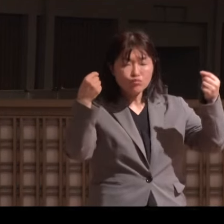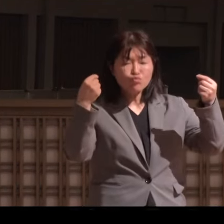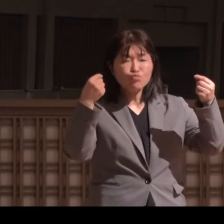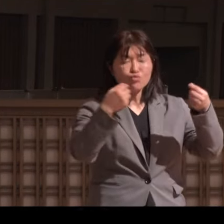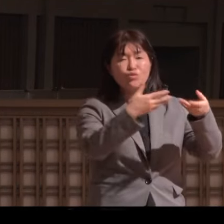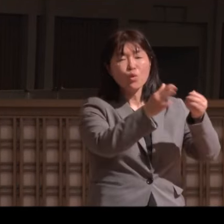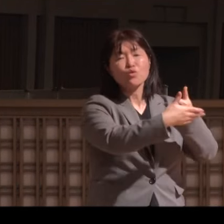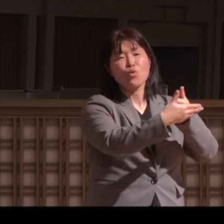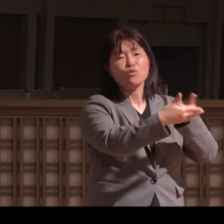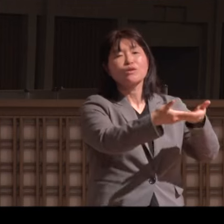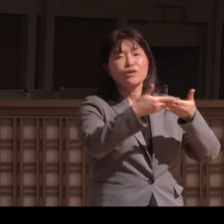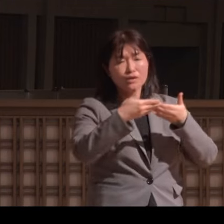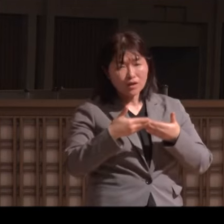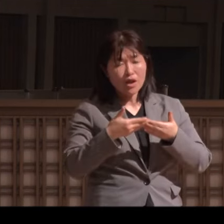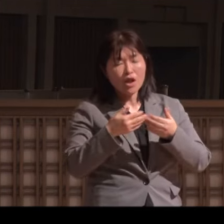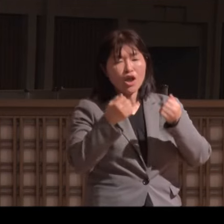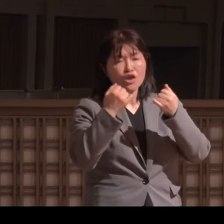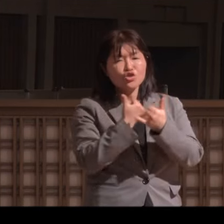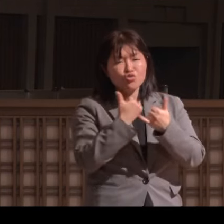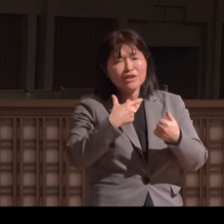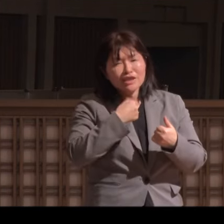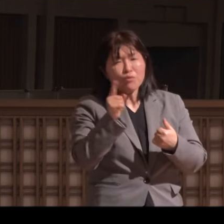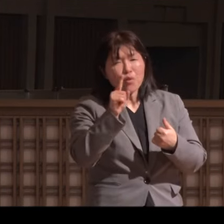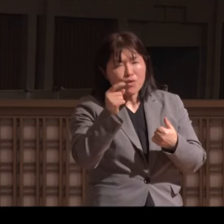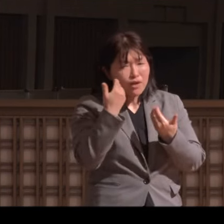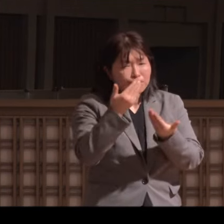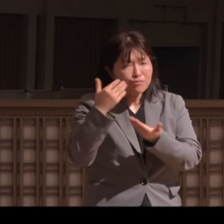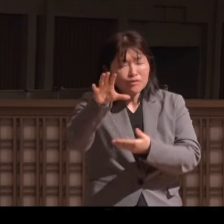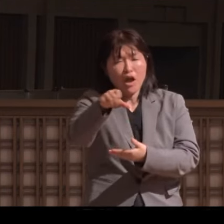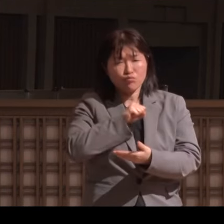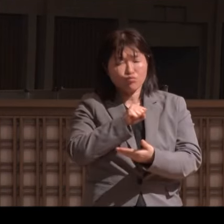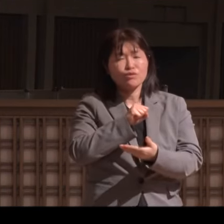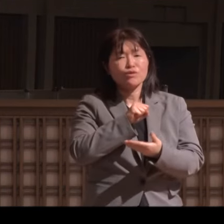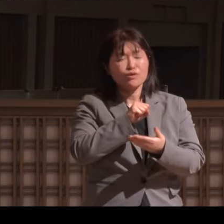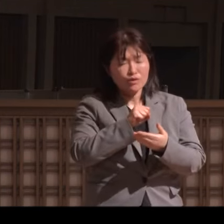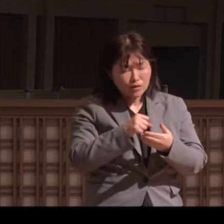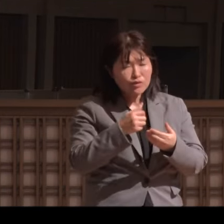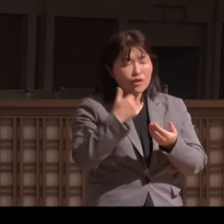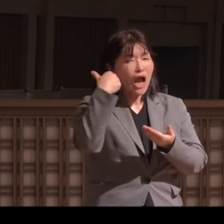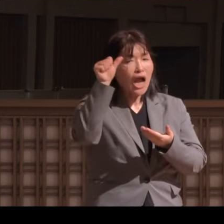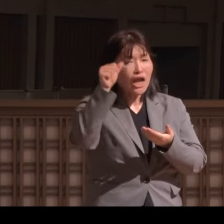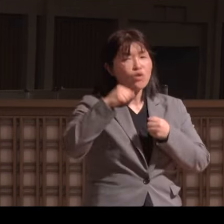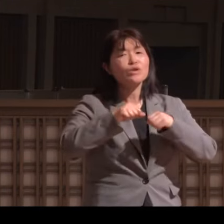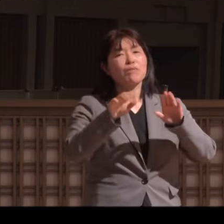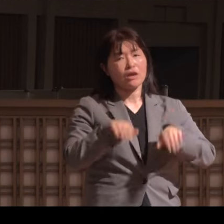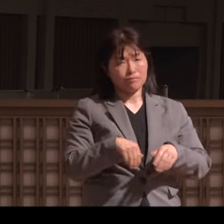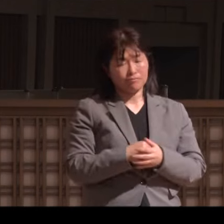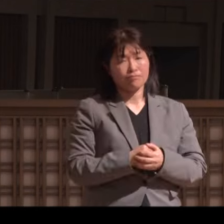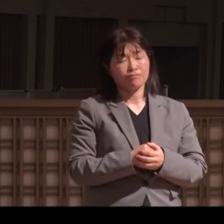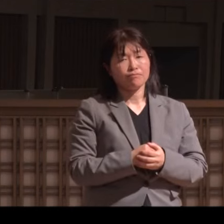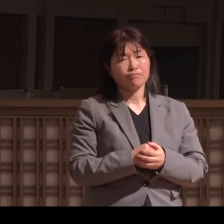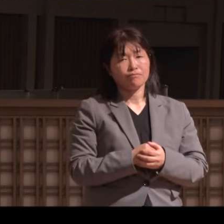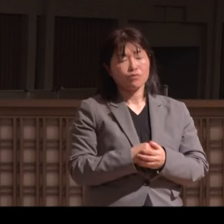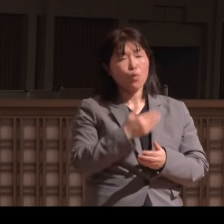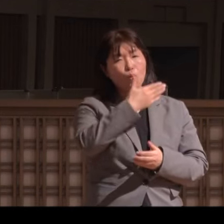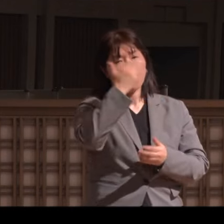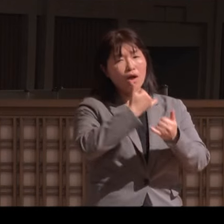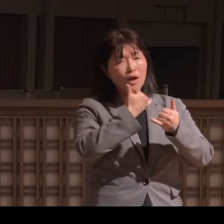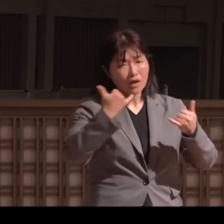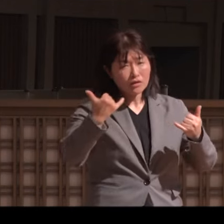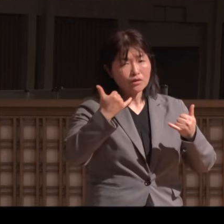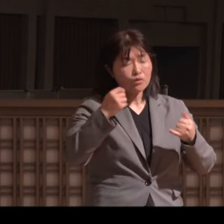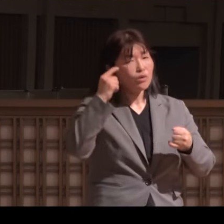住民ニーズを把握し地域課題を中止するための住民アンケートを行いました特に若者